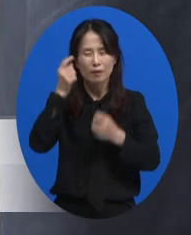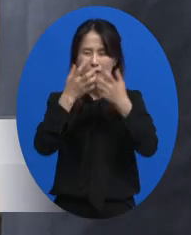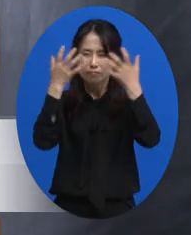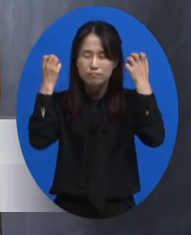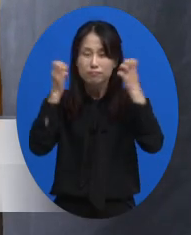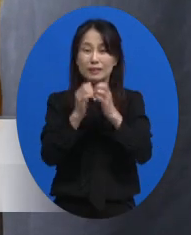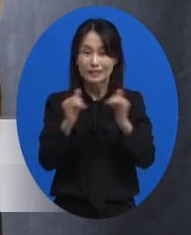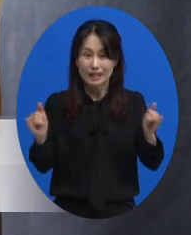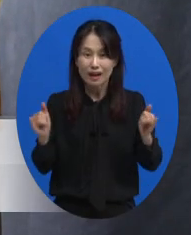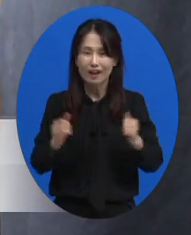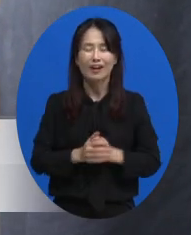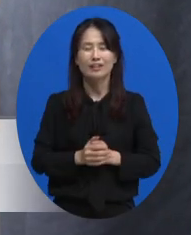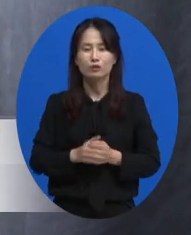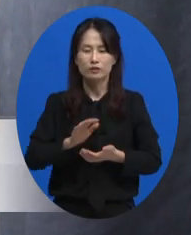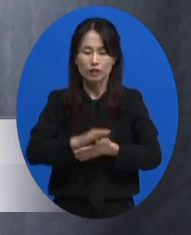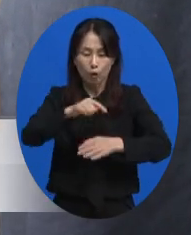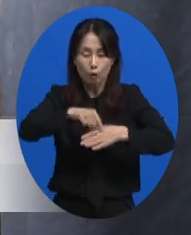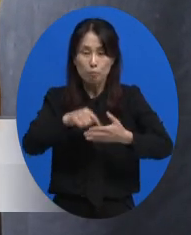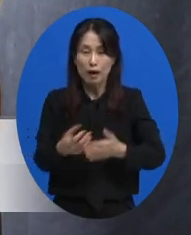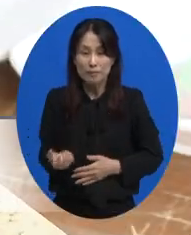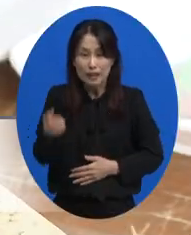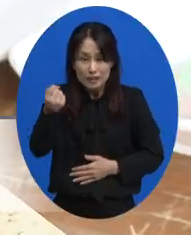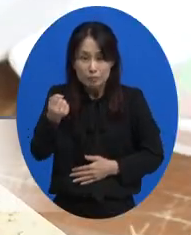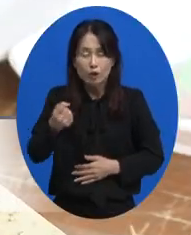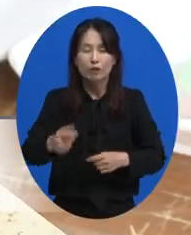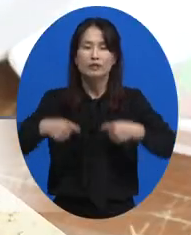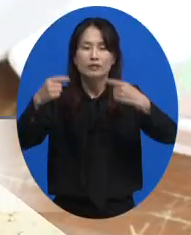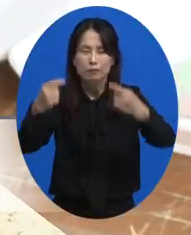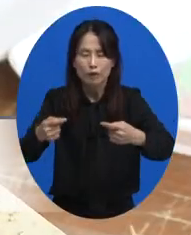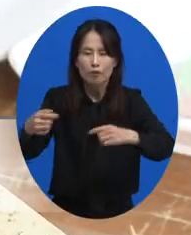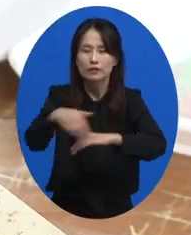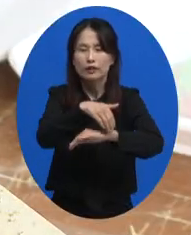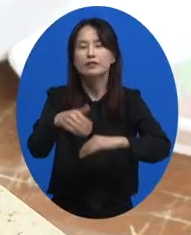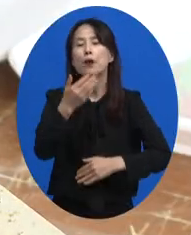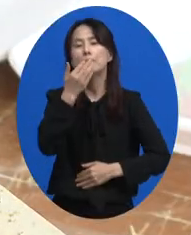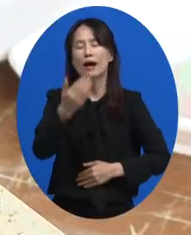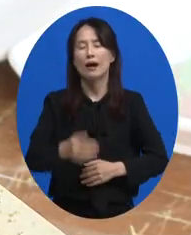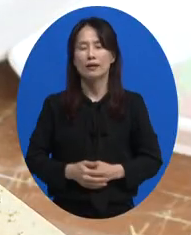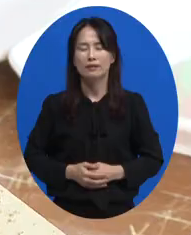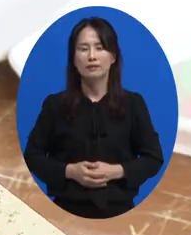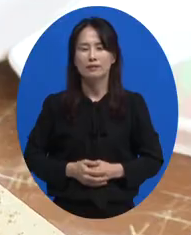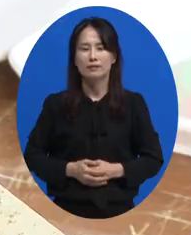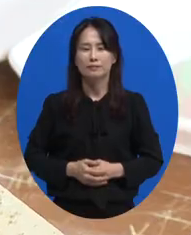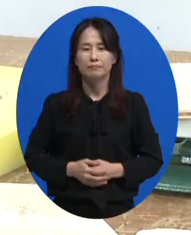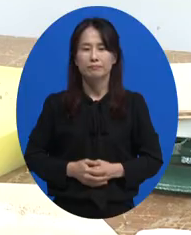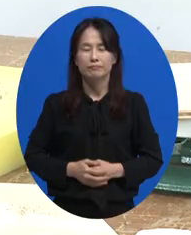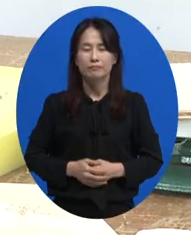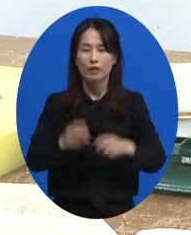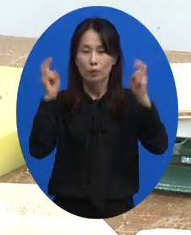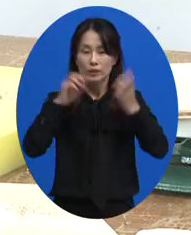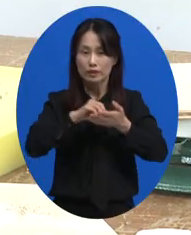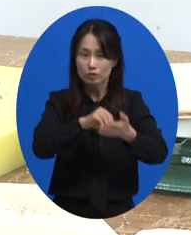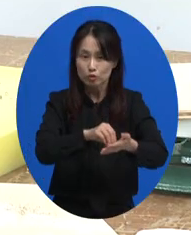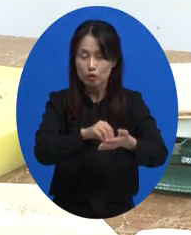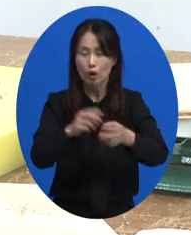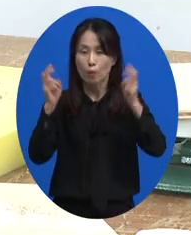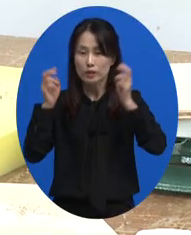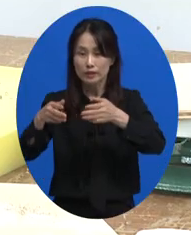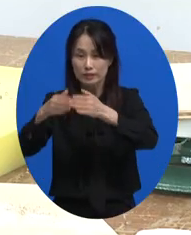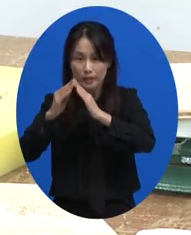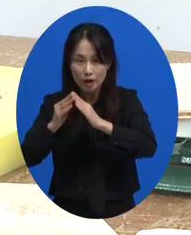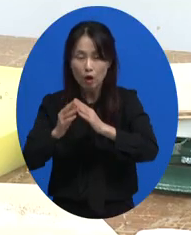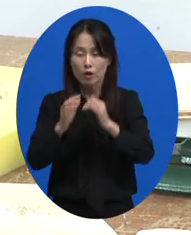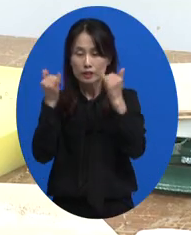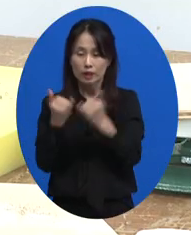머리가 희끗희끗한 신중년들도 열정 하나만 있으면 다닐 수 있는 무료 치창업 학교. 실제 취업과